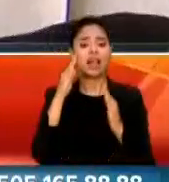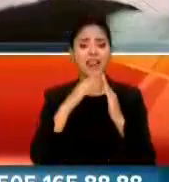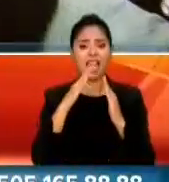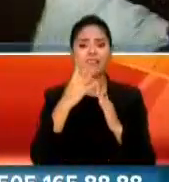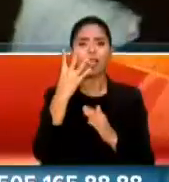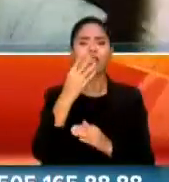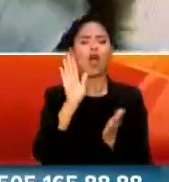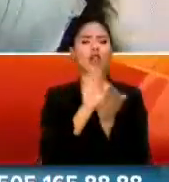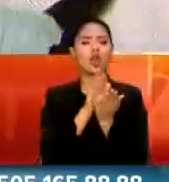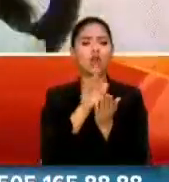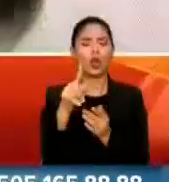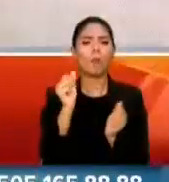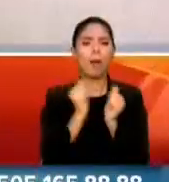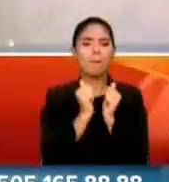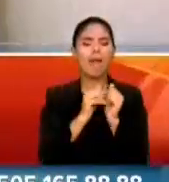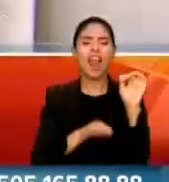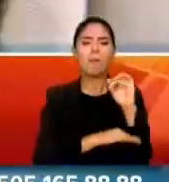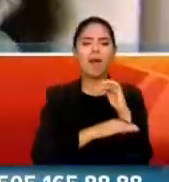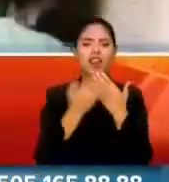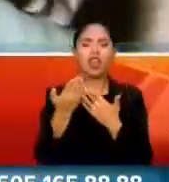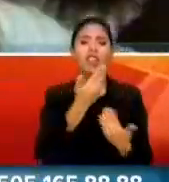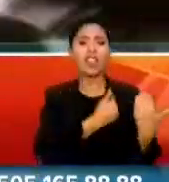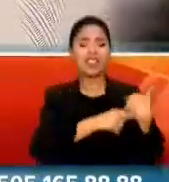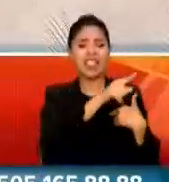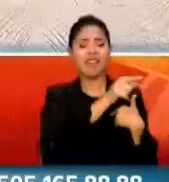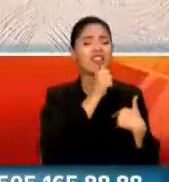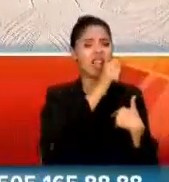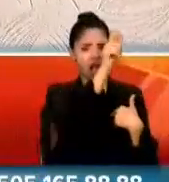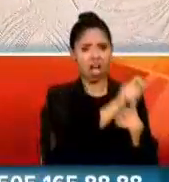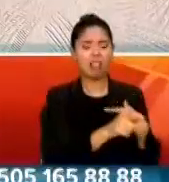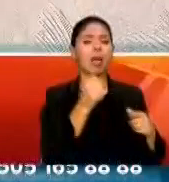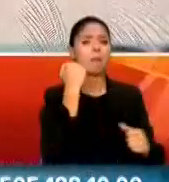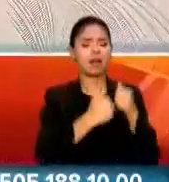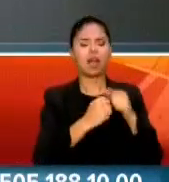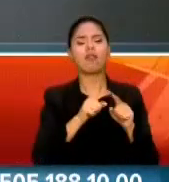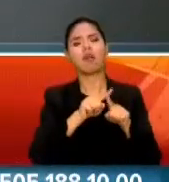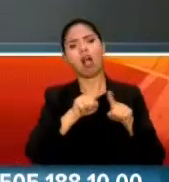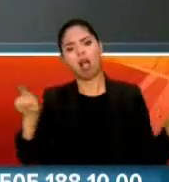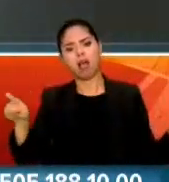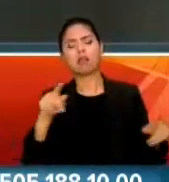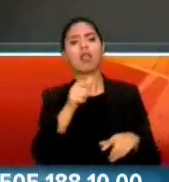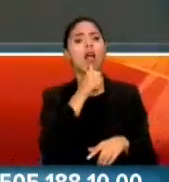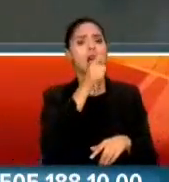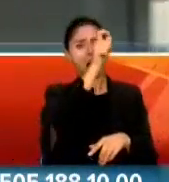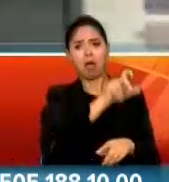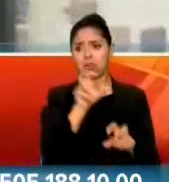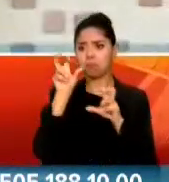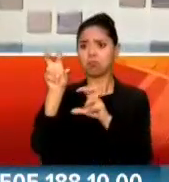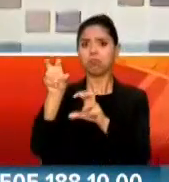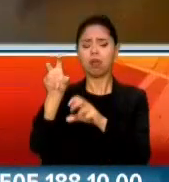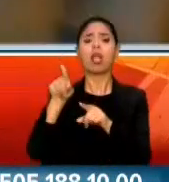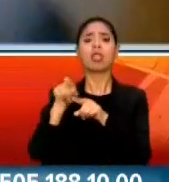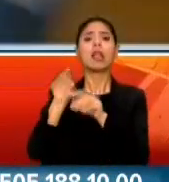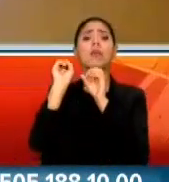4 köpeğiyle birlikte yaşıyordu Kader Topçu. Sevgilisiyle kavga etti, yollarını ayırdı. Ama takıntılı sevgili onun peşini